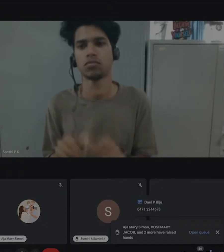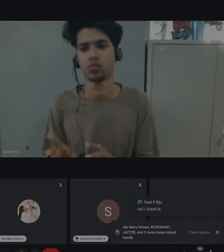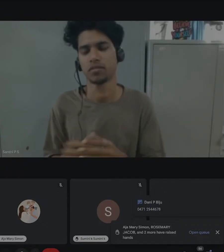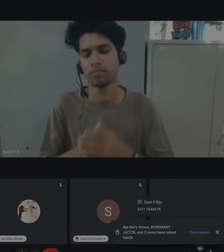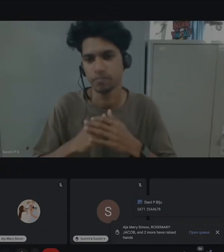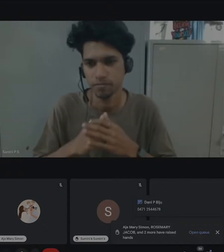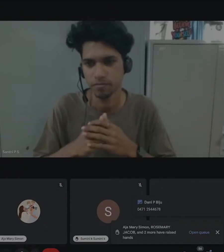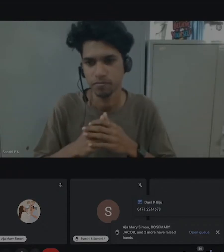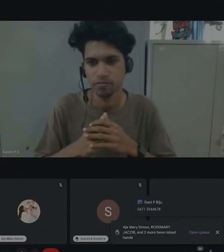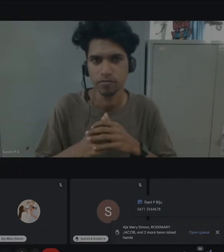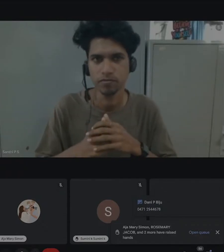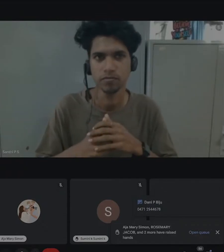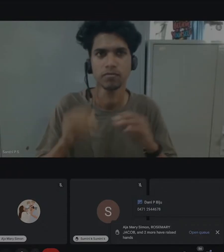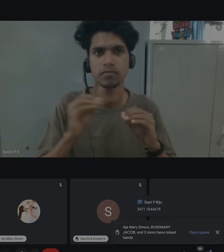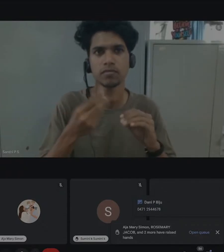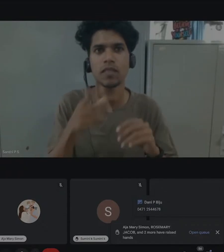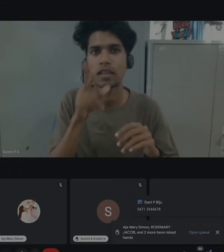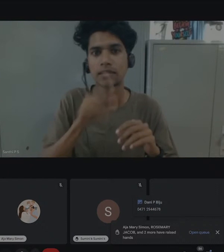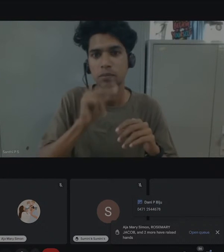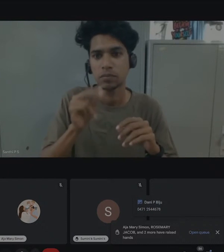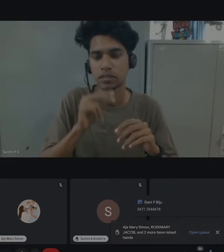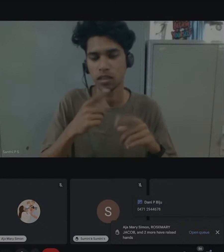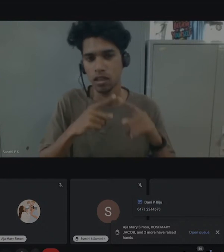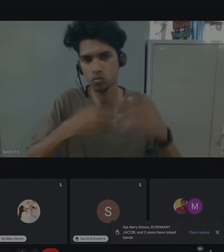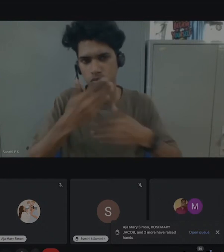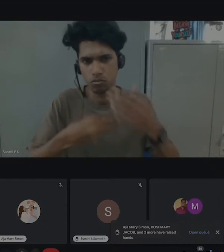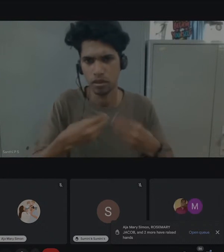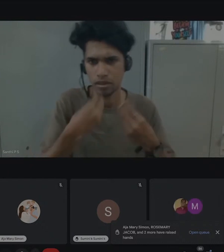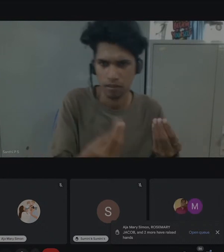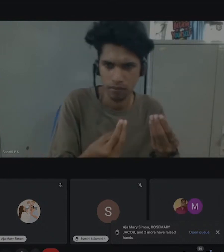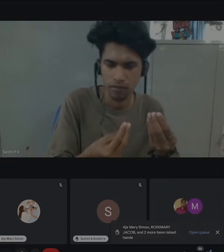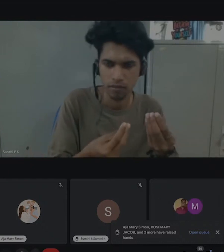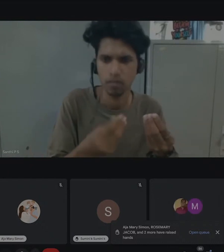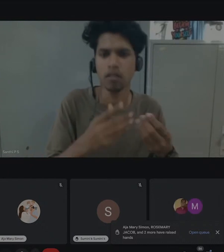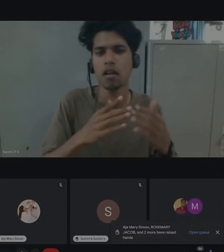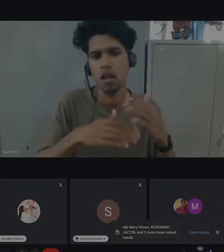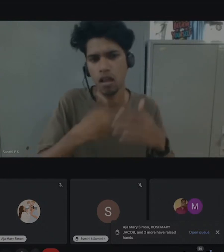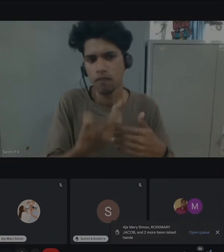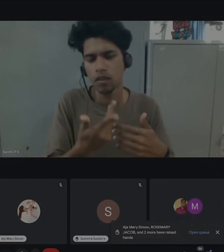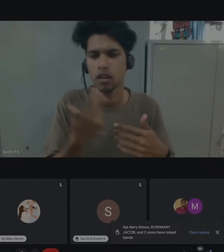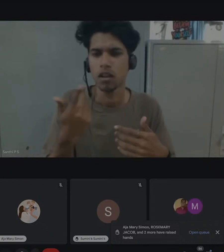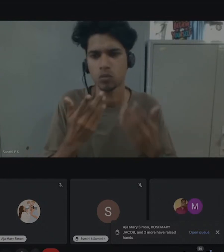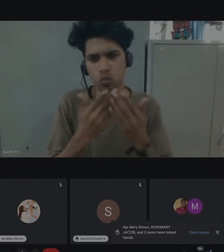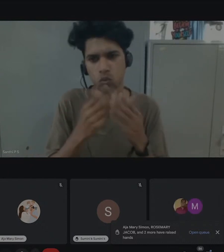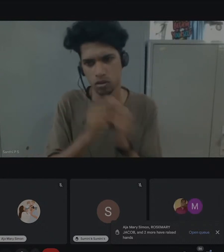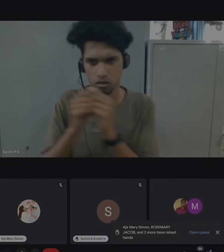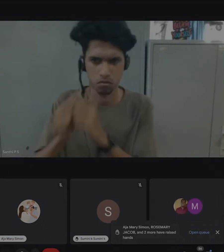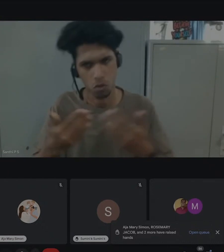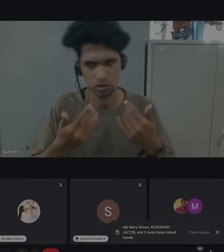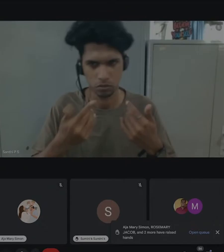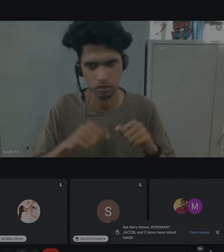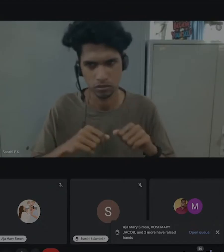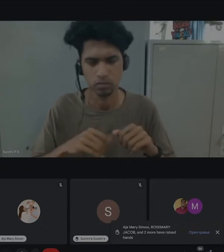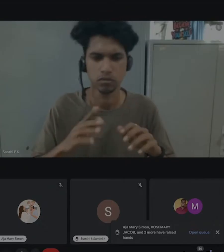അപ്പം സ്പീച്ച് തെറാപ്പി കഴിഞ്ഞ അവിടുത്തെ മാഡത്തിനോട് ചോദിച്ചിട്ട് സ്കൂളിലാക്കാൻ പറ്റും അല്ലേ? എന്തായാലും സ്കൂളിൽ